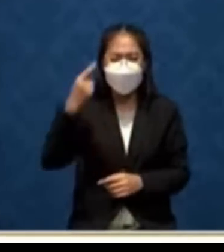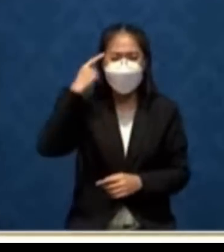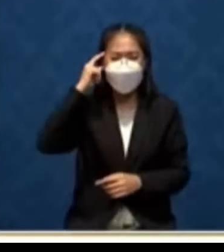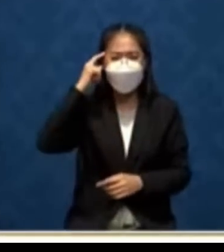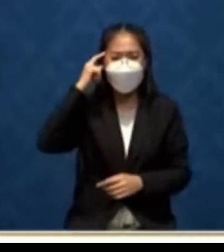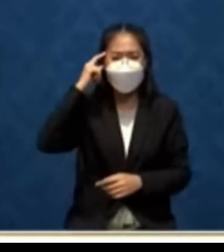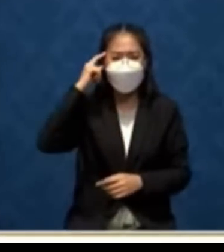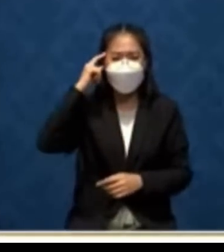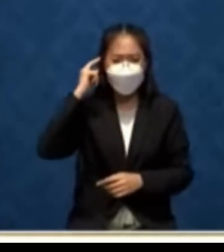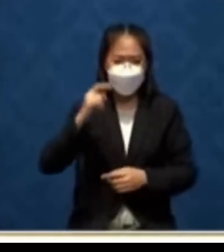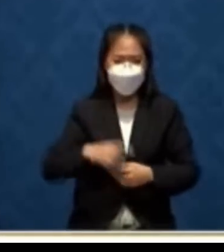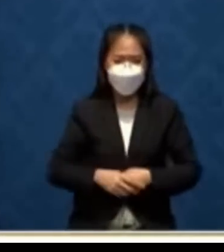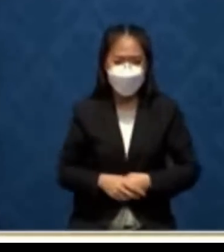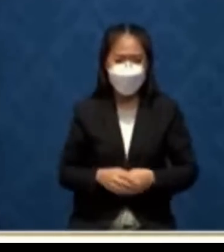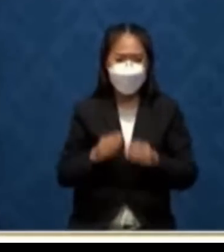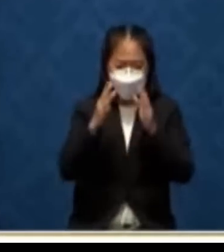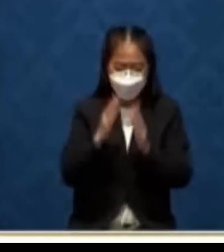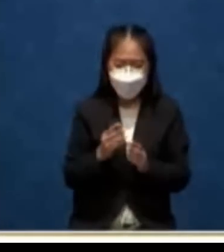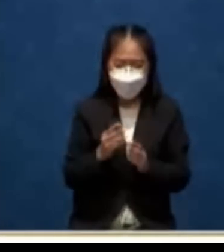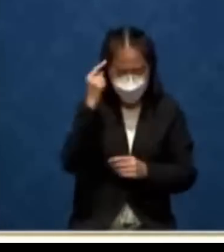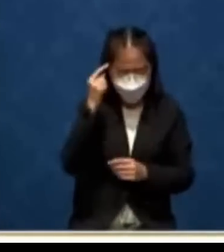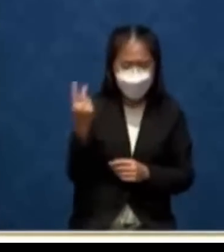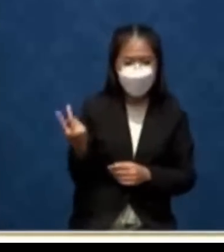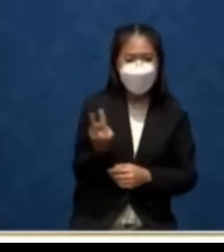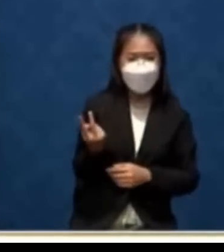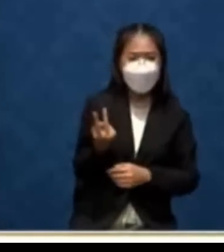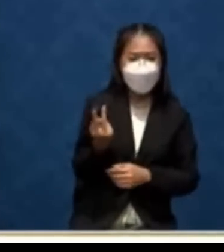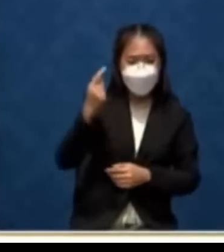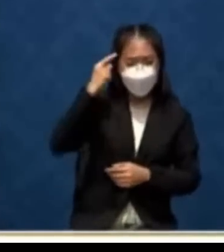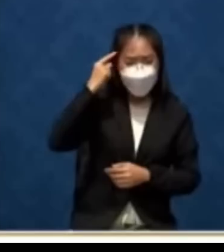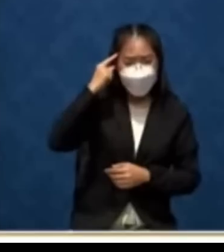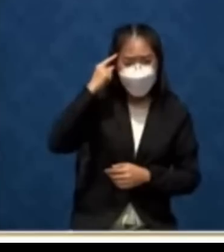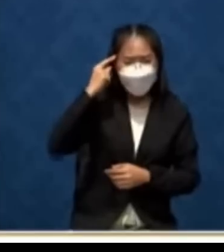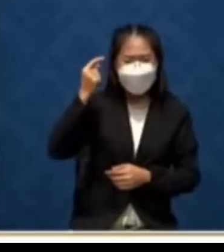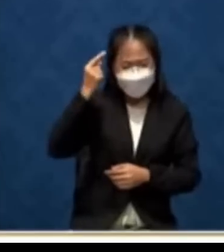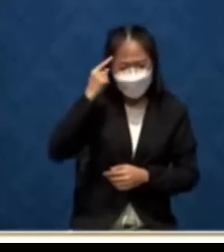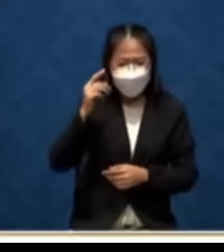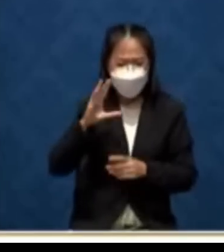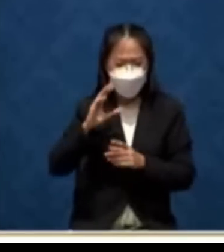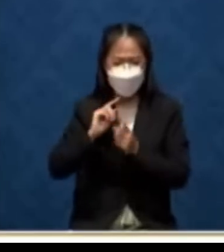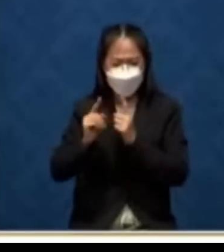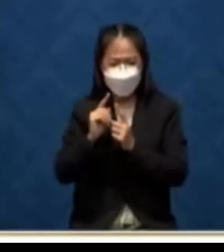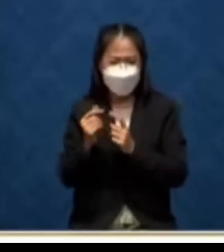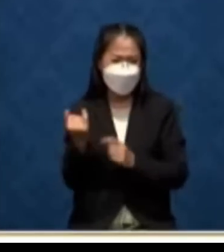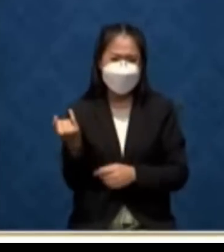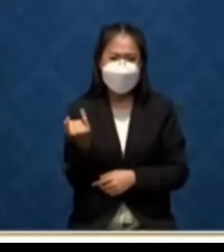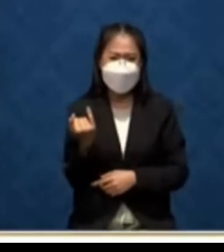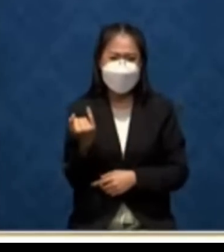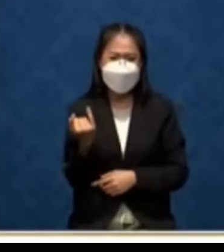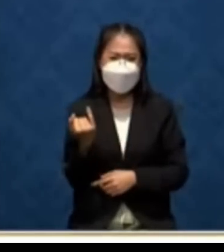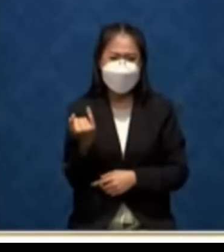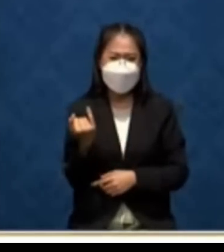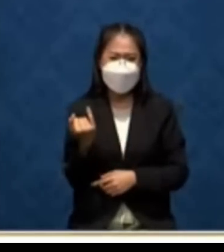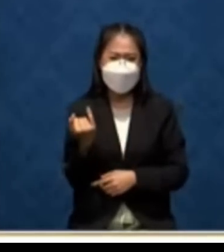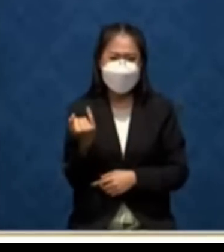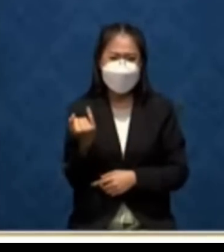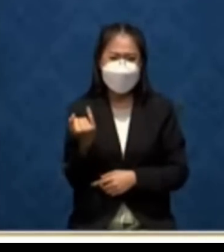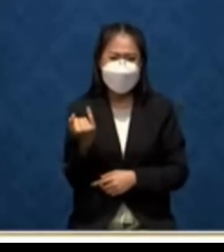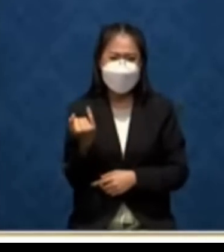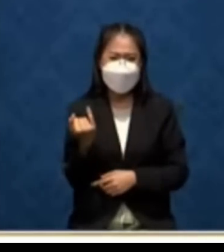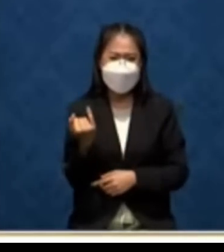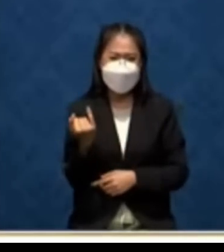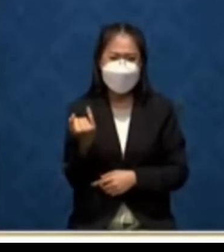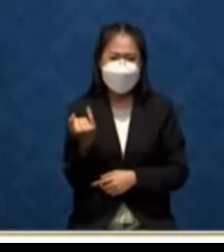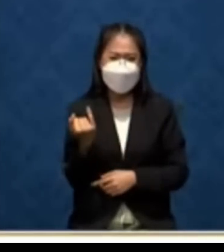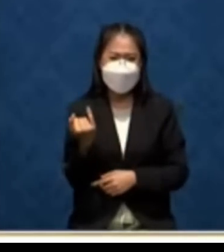หรอกครับคนที่รู้ก็คงจะแค่สองคนนี้แต่ไม่น่าจะใช่เรื่องดีๆแล้วถามว่าคุณธรรมนัส